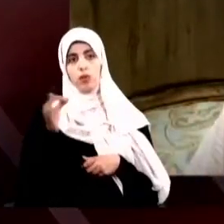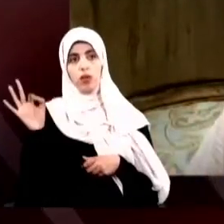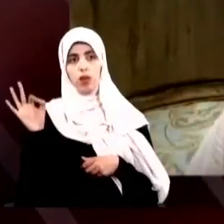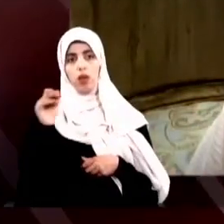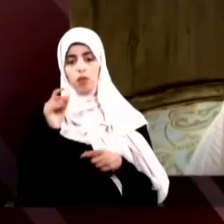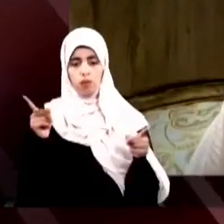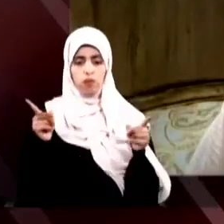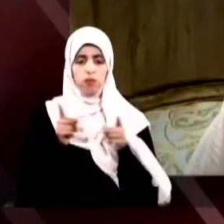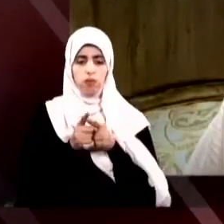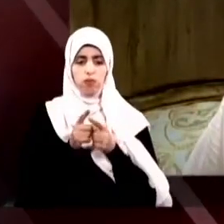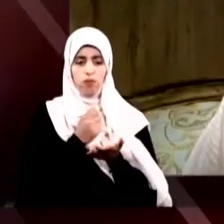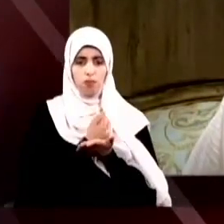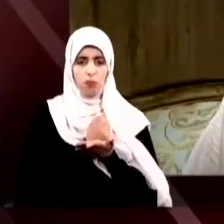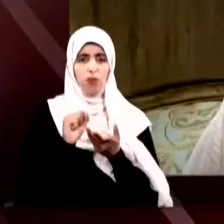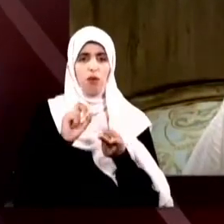نقصر هذه المدة.